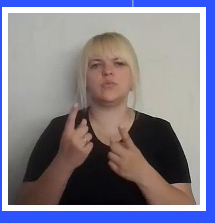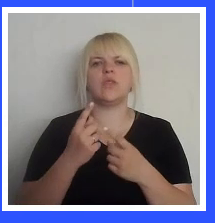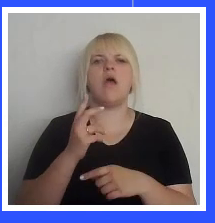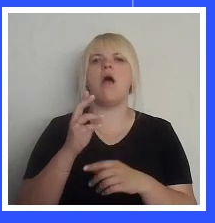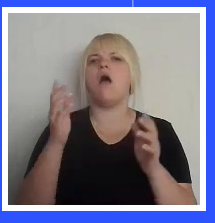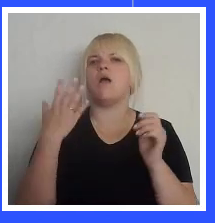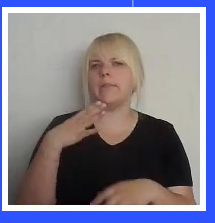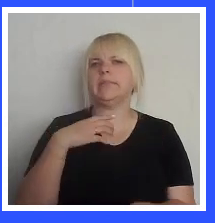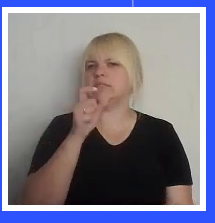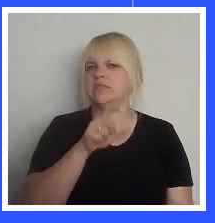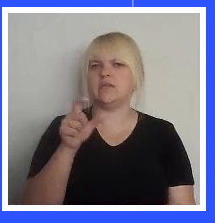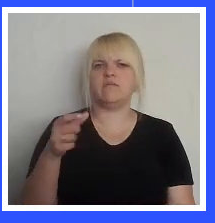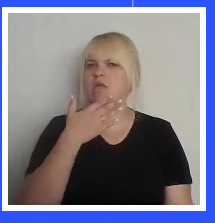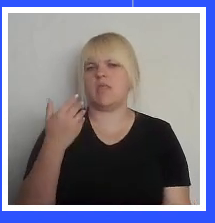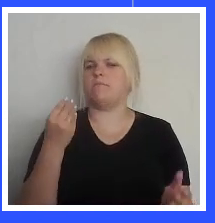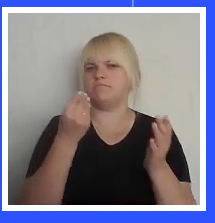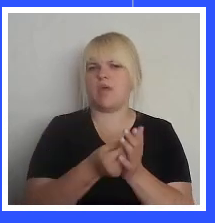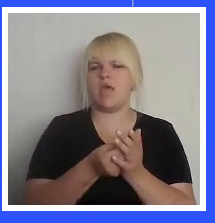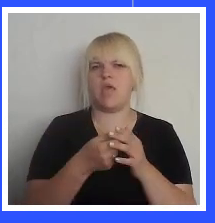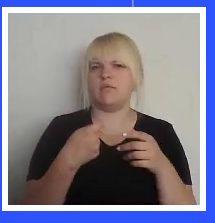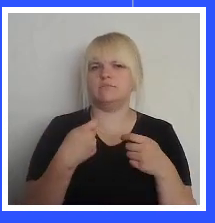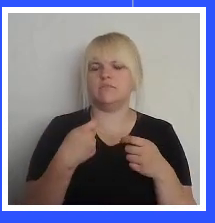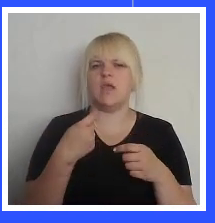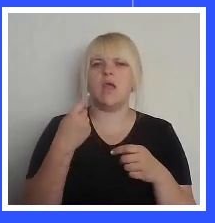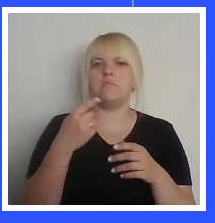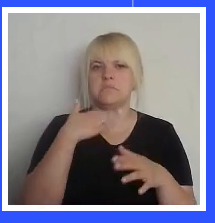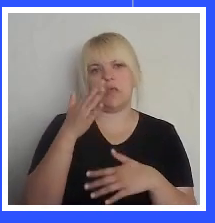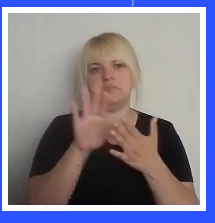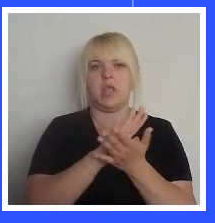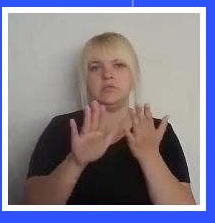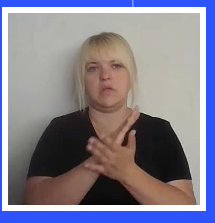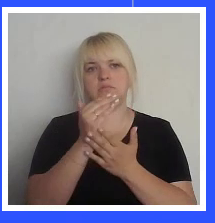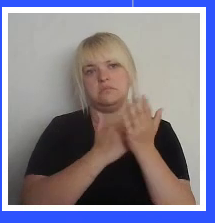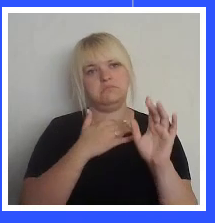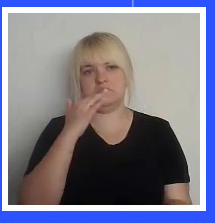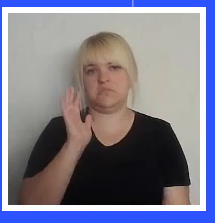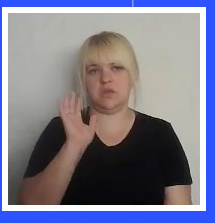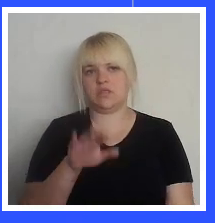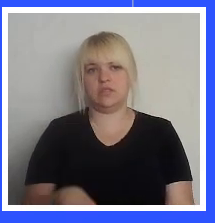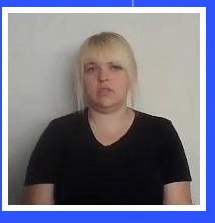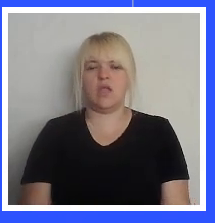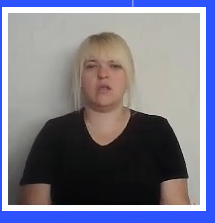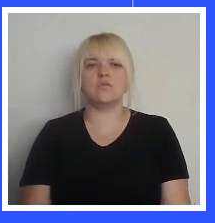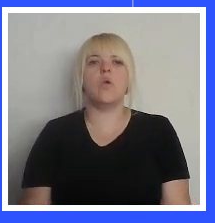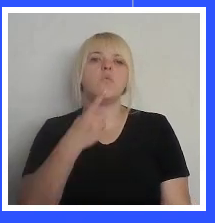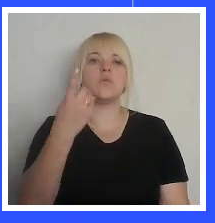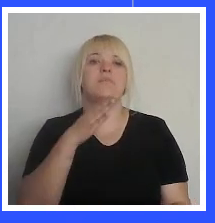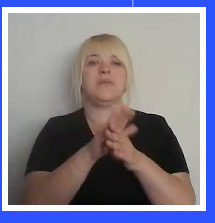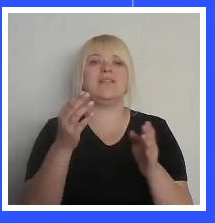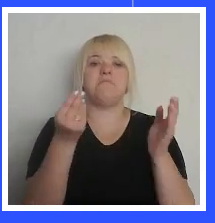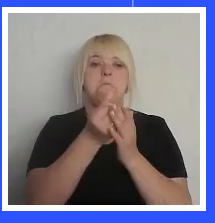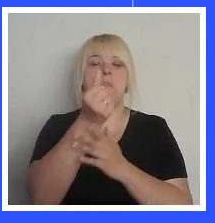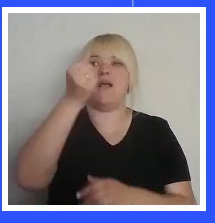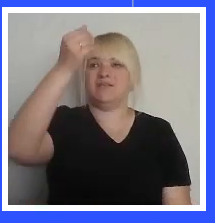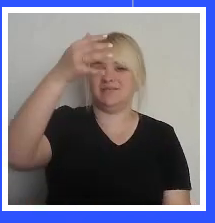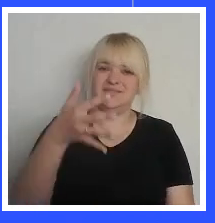kādēļ cilvēki nepērk, jo pietiek ar bezmaksas saturu. Tas ir tas, ko Filips minēja, pilna maksas siena. Nu, mēs